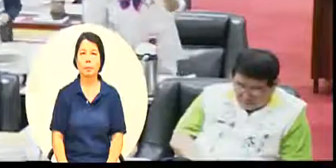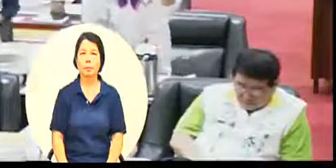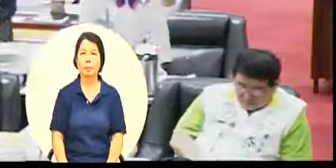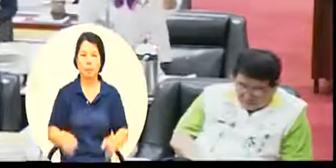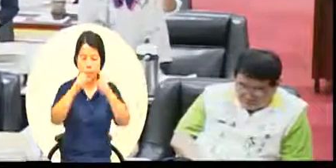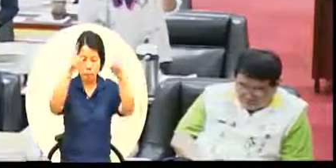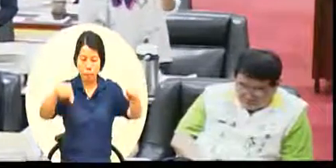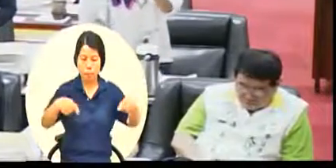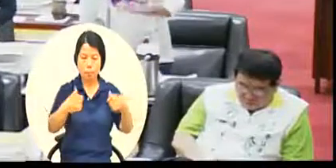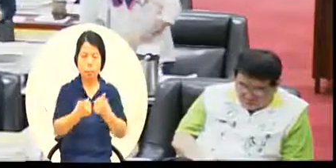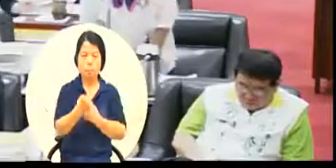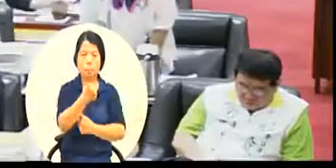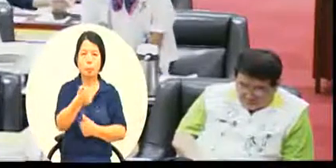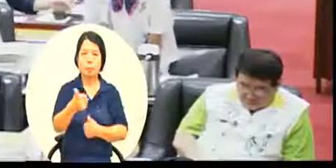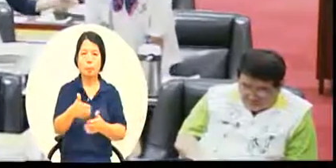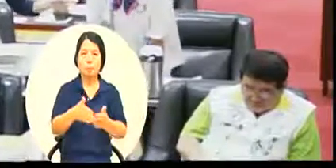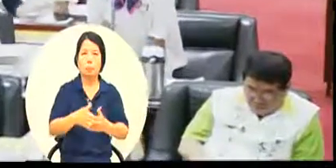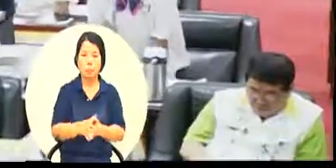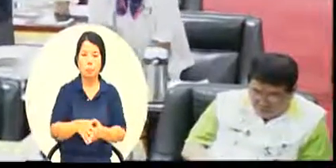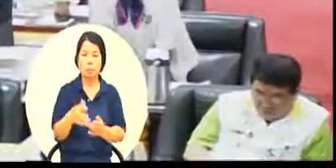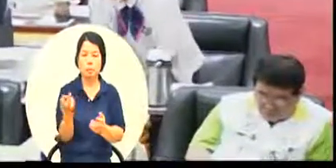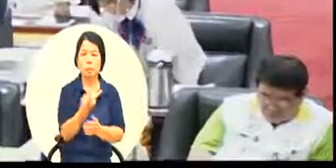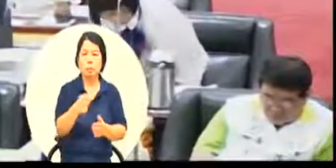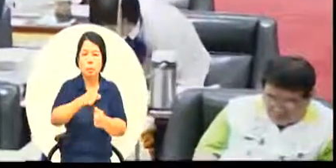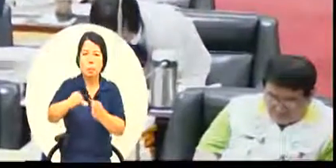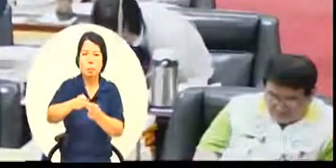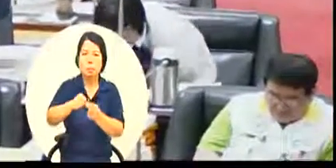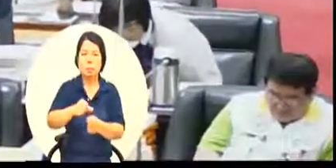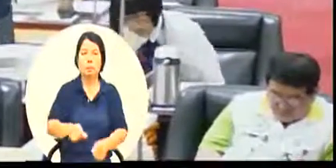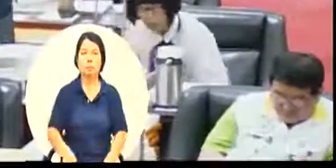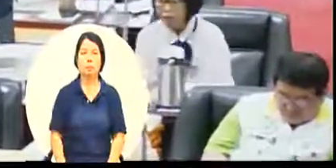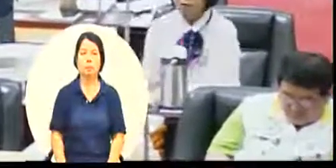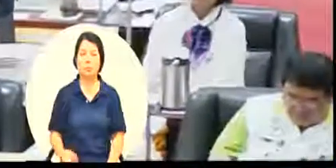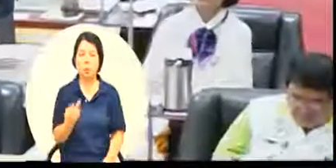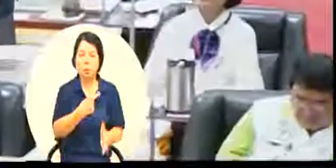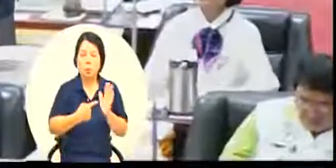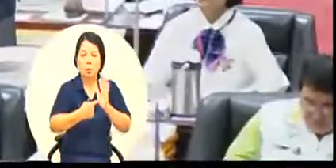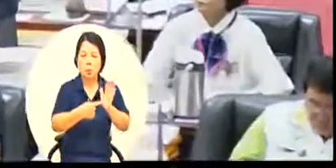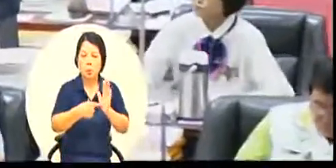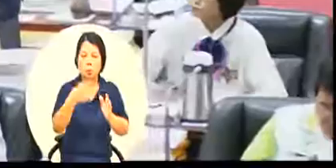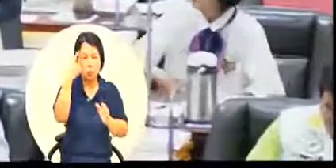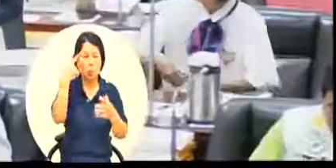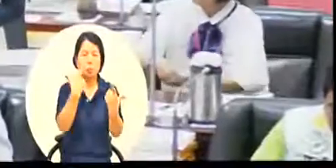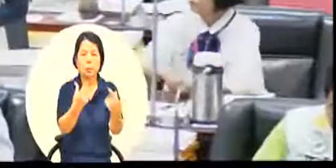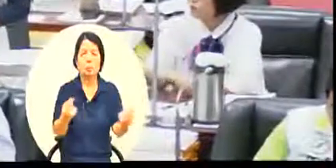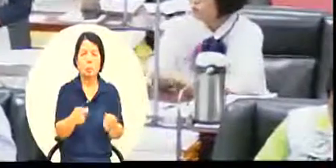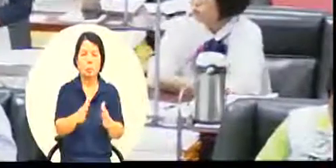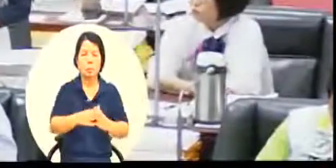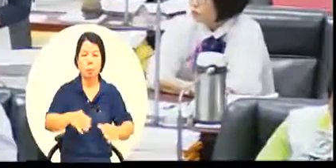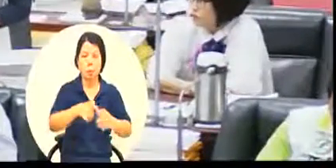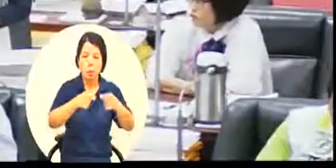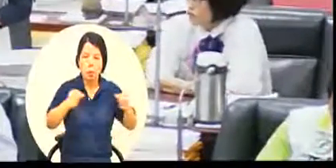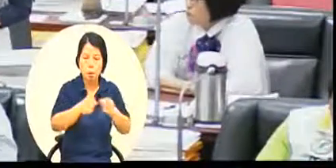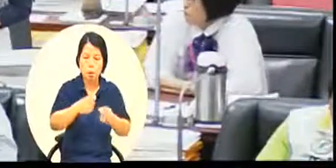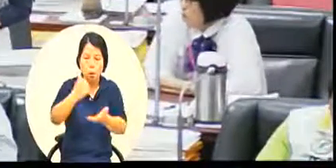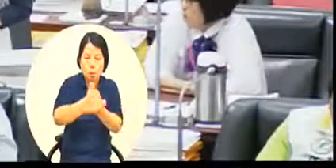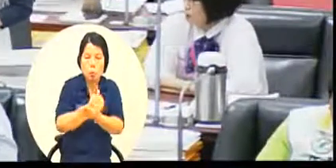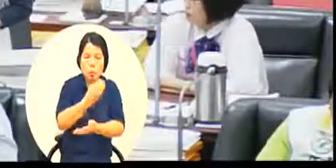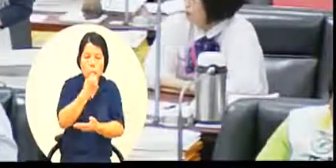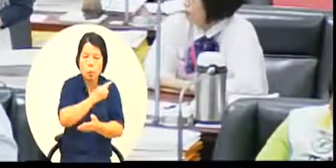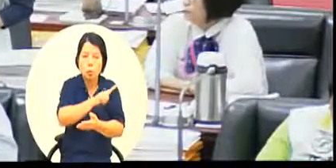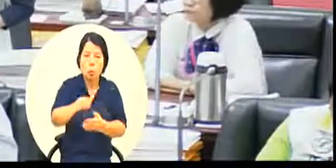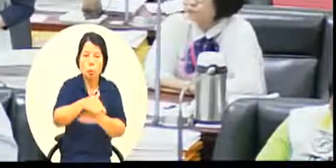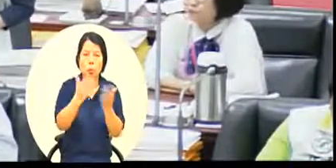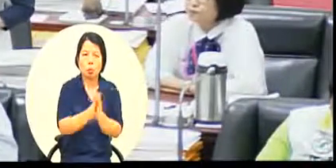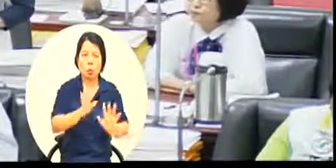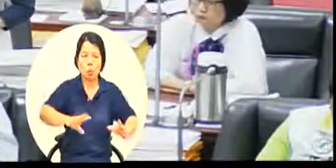员，5分钟，你们共用5分钟。 共用就好了哈。我们的表达是一致的，就是说日本的食品进口这个案子，其实在全国